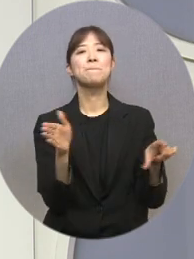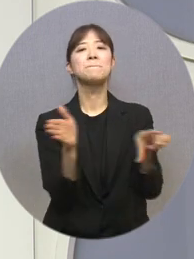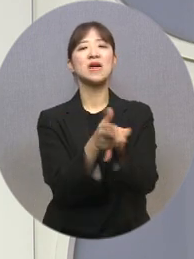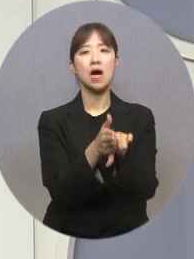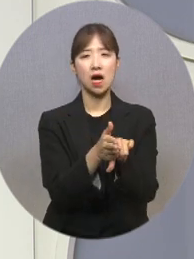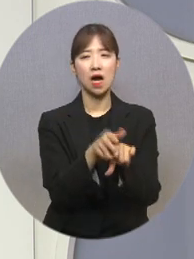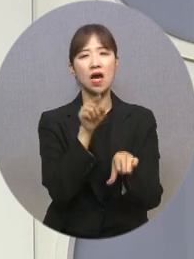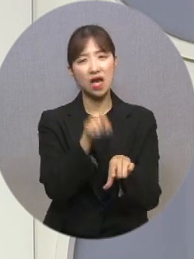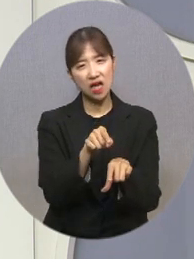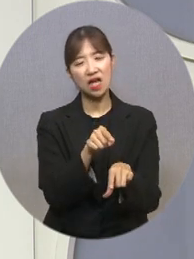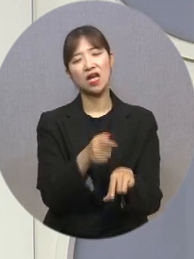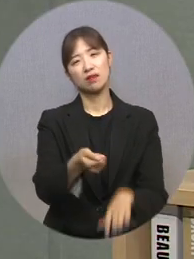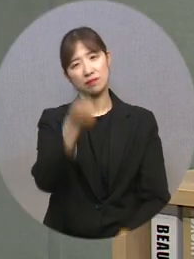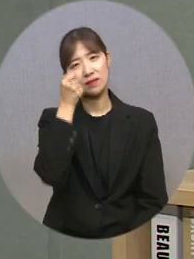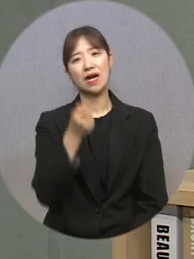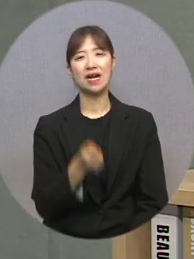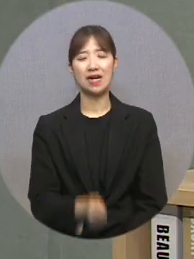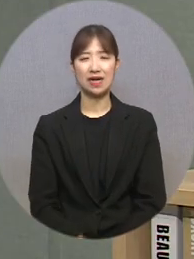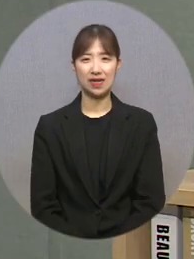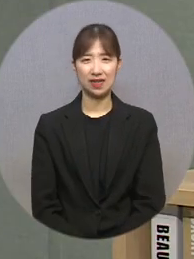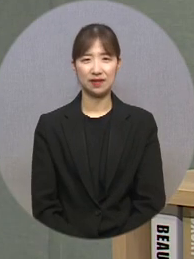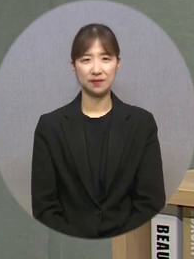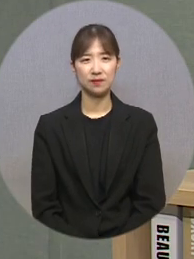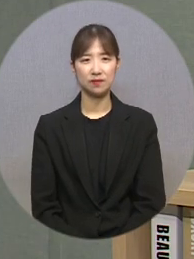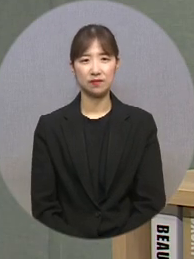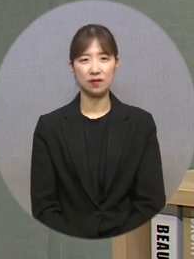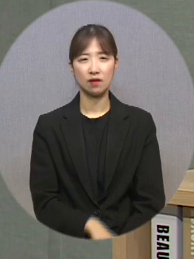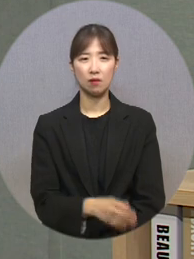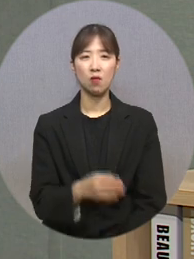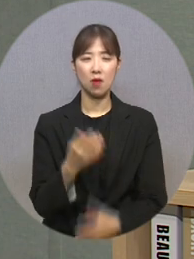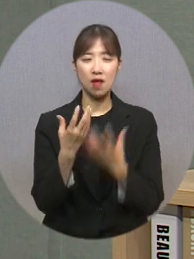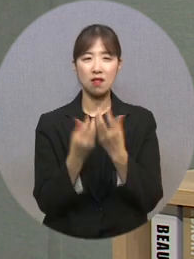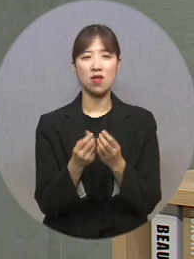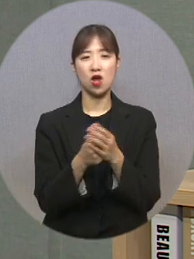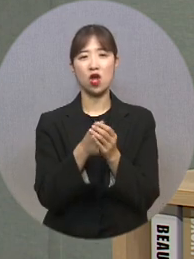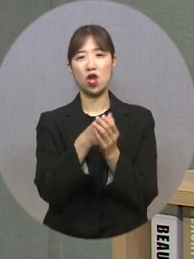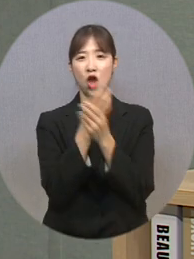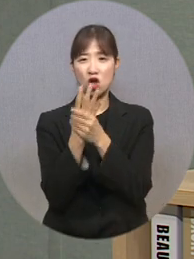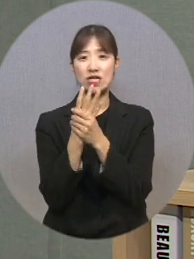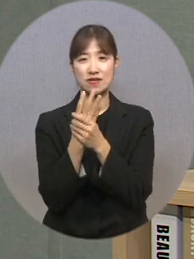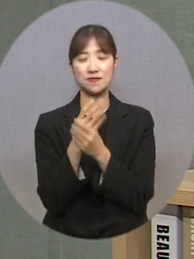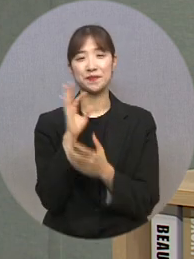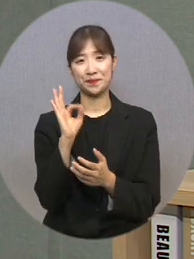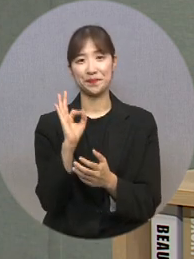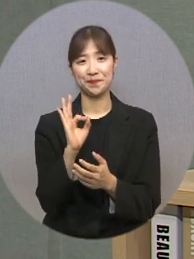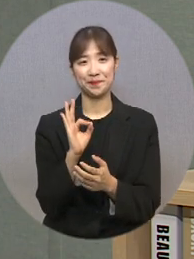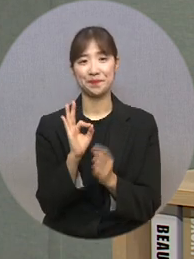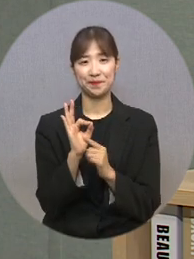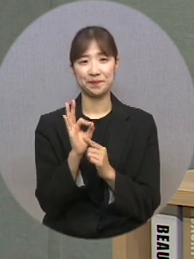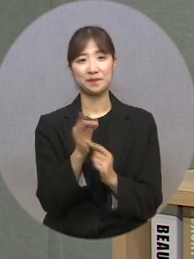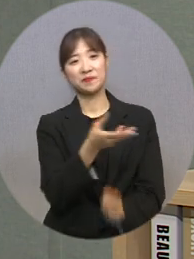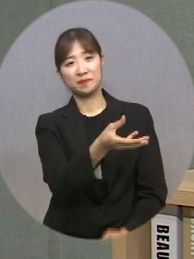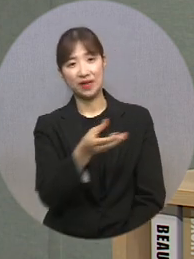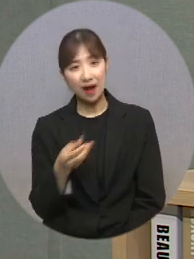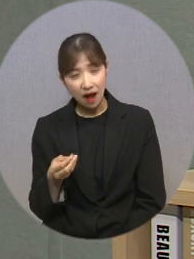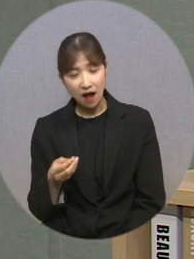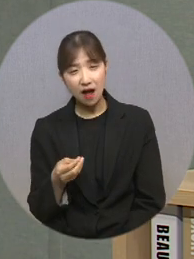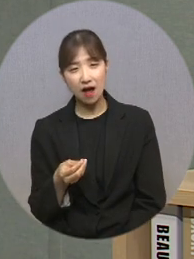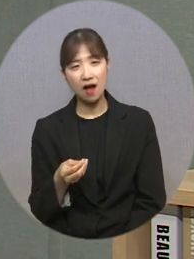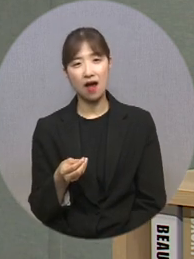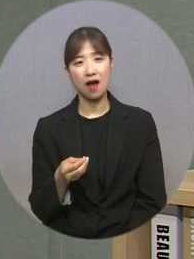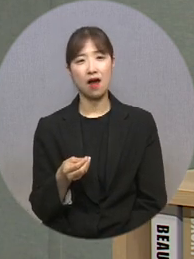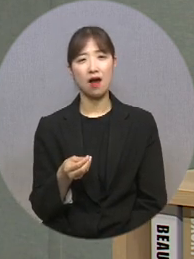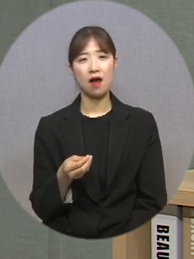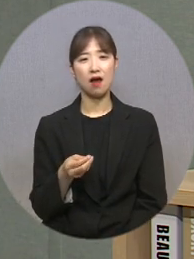때문에 당하는 경우가 많습니다. 현금을 예를 들어서 이제 차용을 했다. 아까 말씀하셨는데 네. 그러면